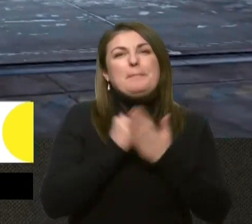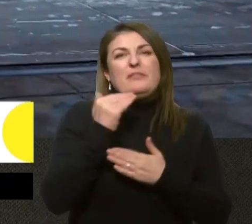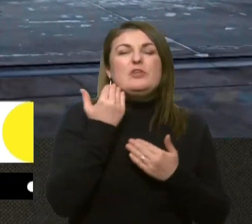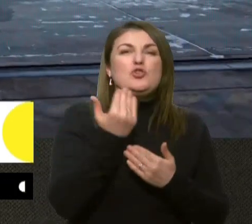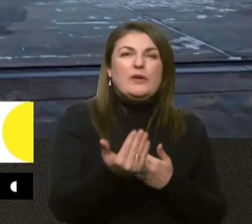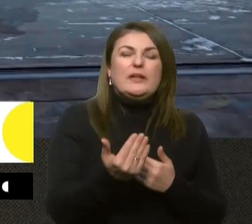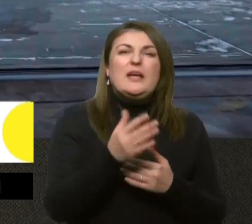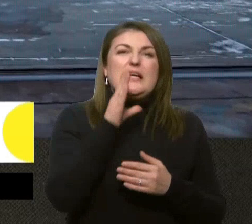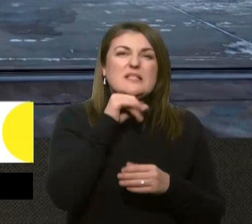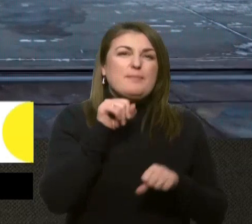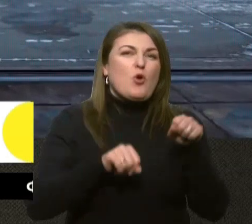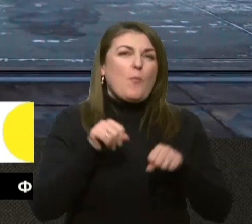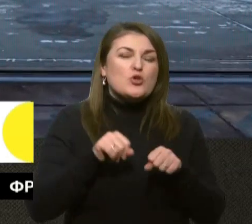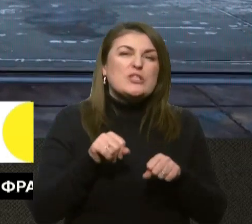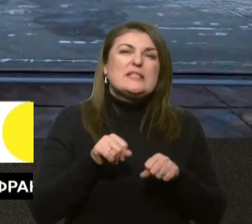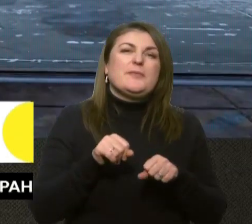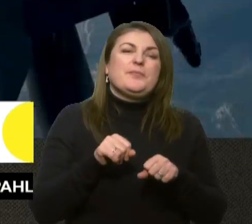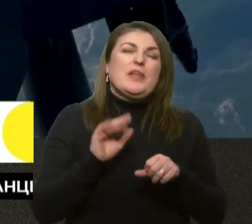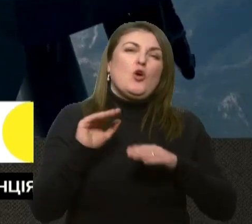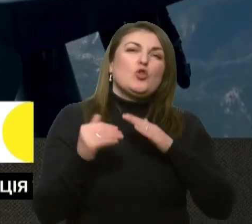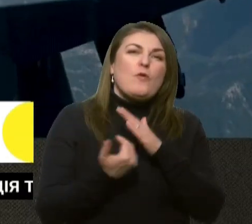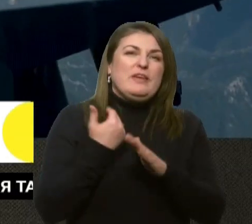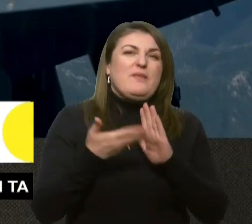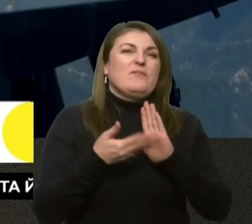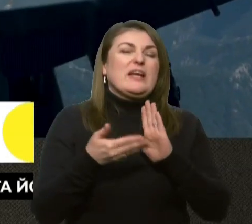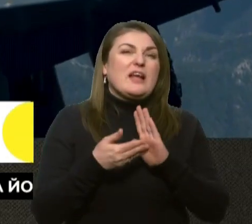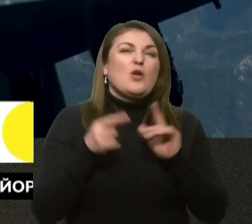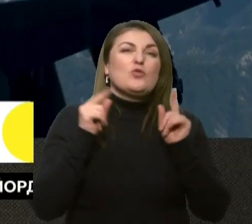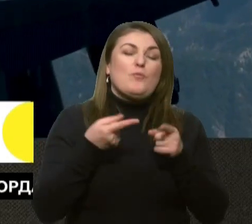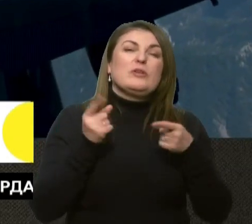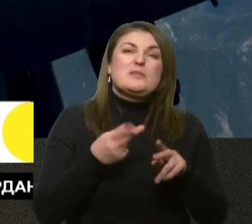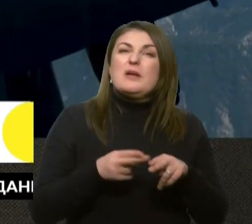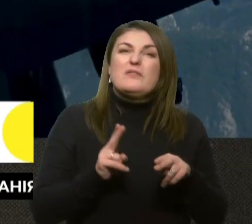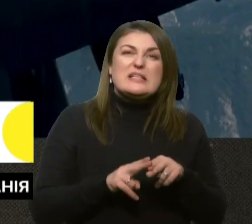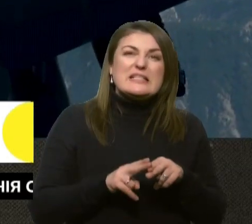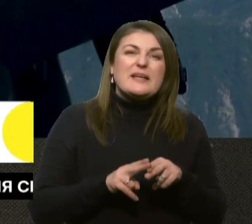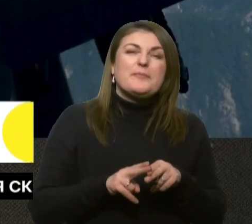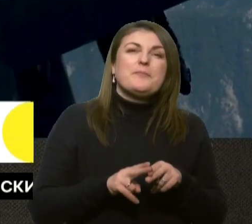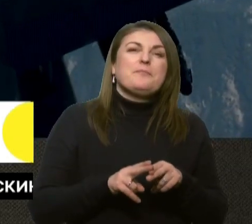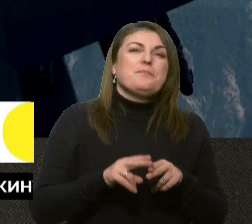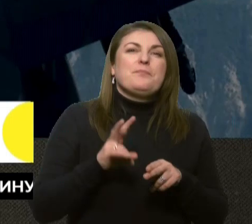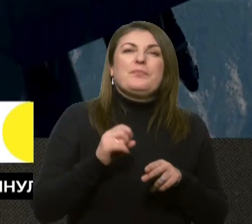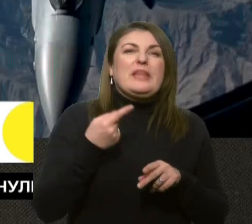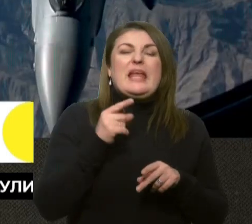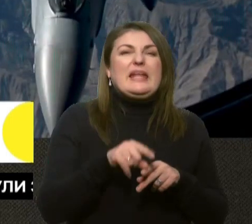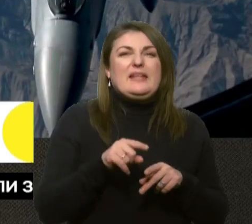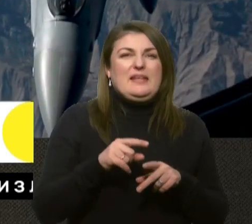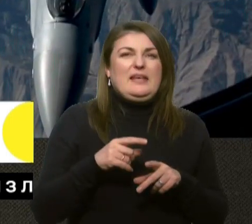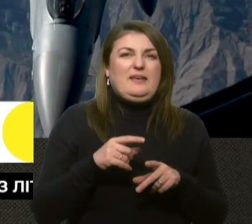їх спроможність новітнім викликам. Тому насправді це не якийсь жахливий